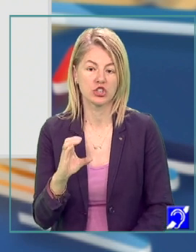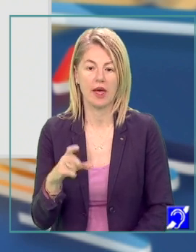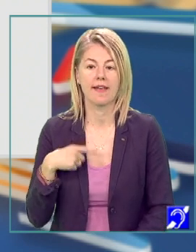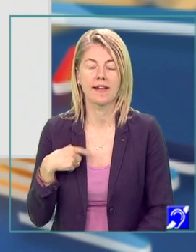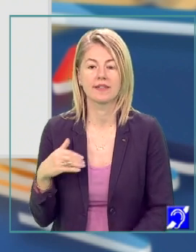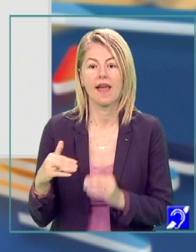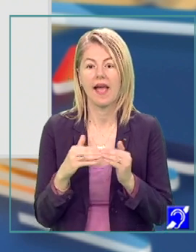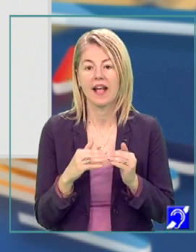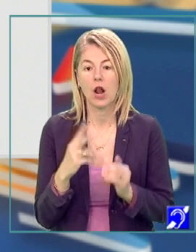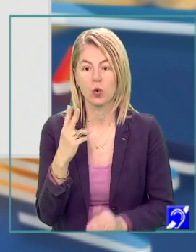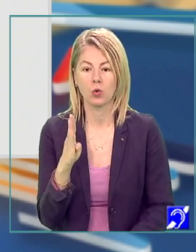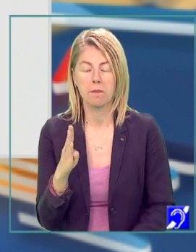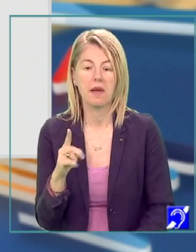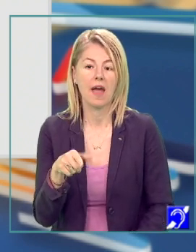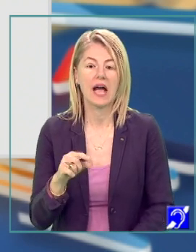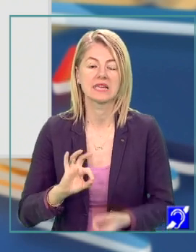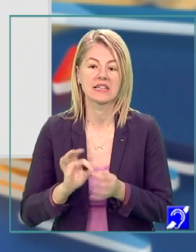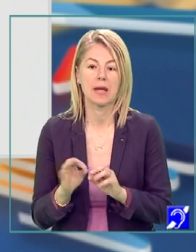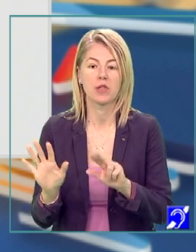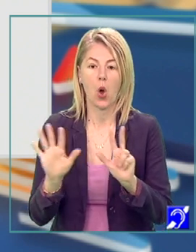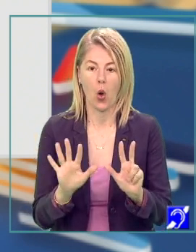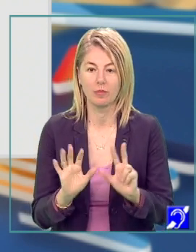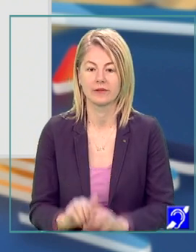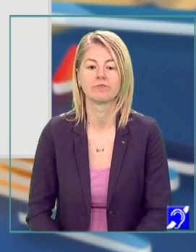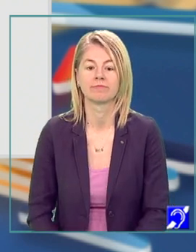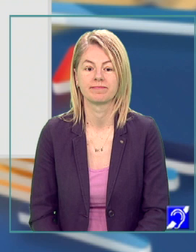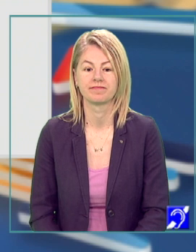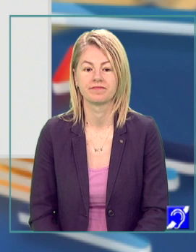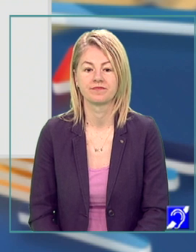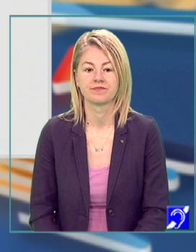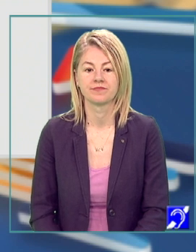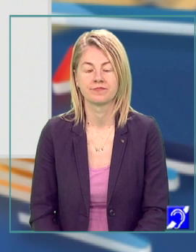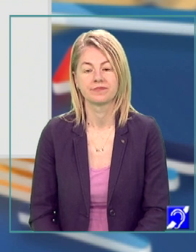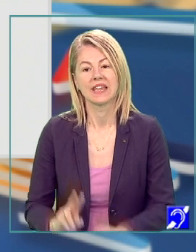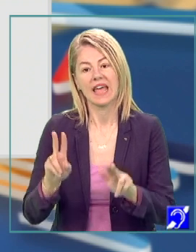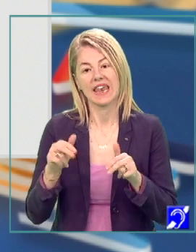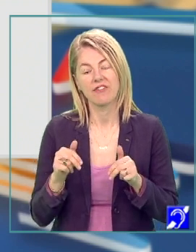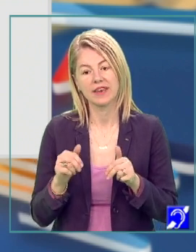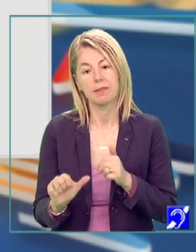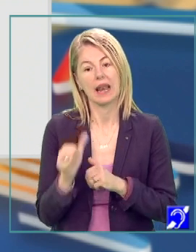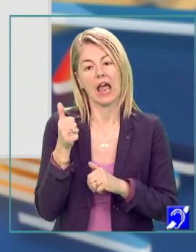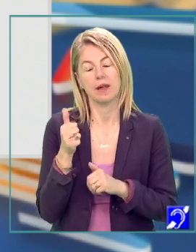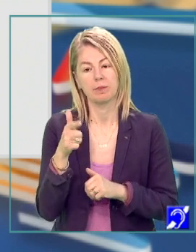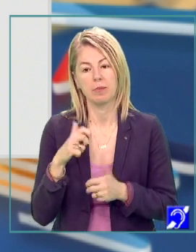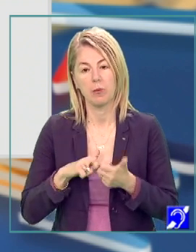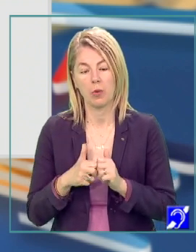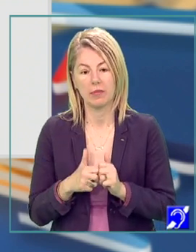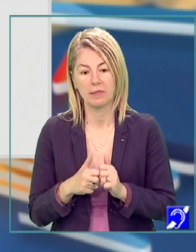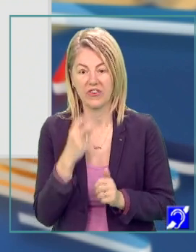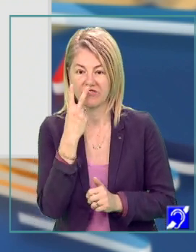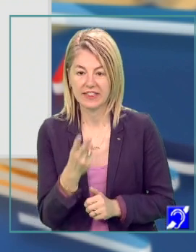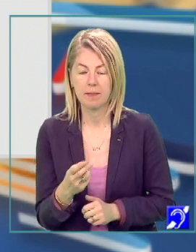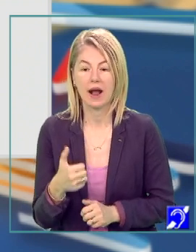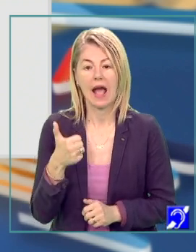cu 2B, adică 2 ori 4, adică 8. Revenim la exercițiu. Vedem că